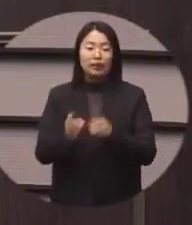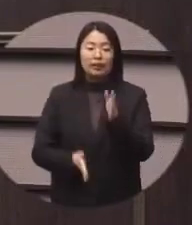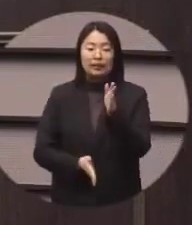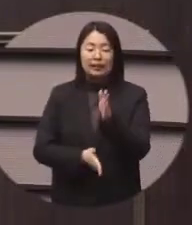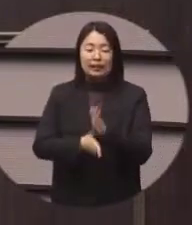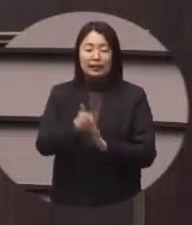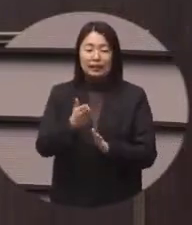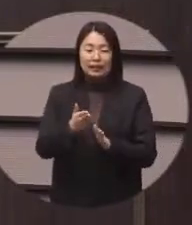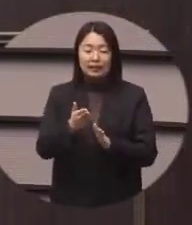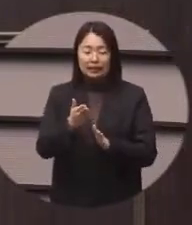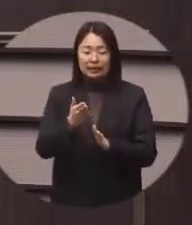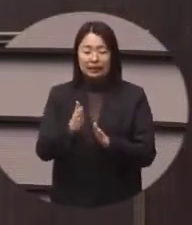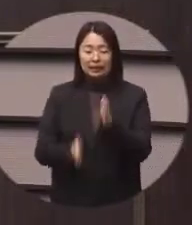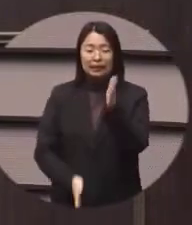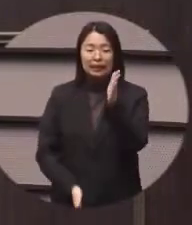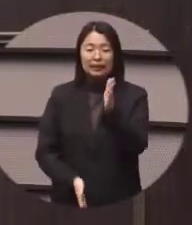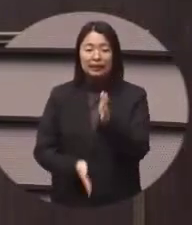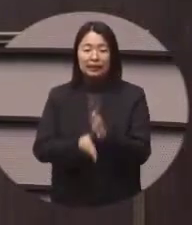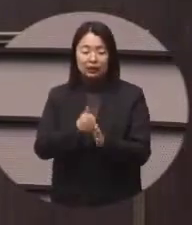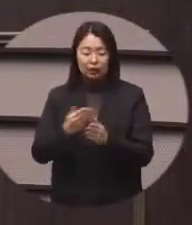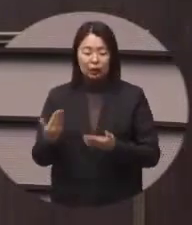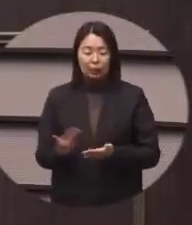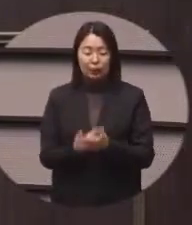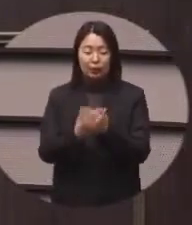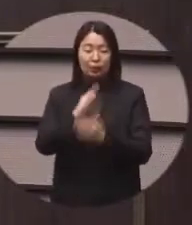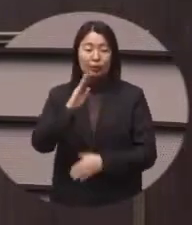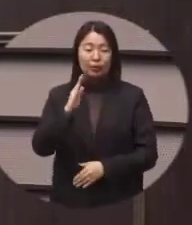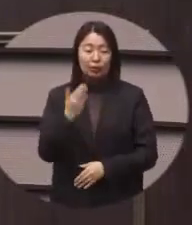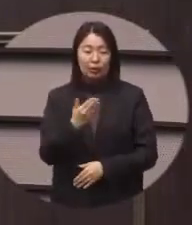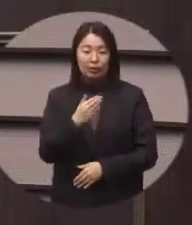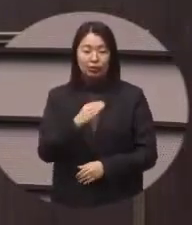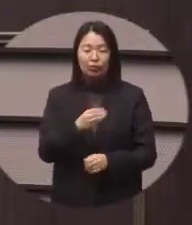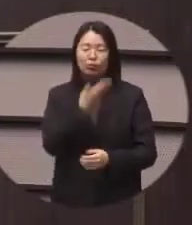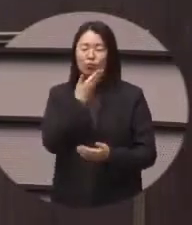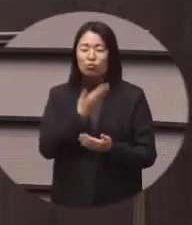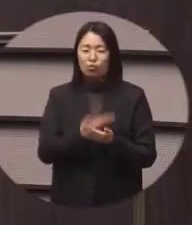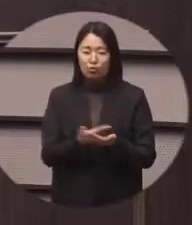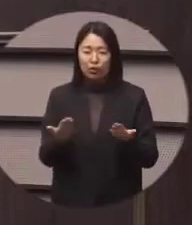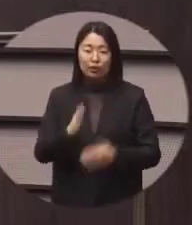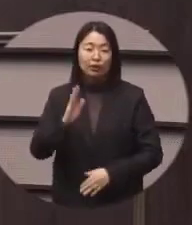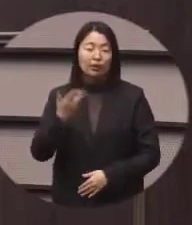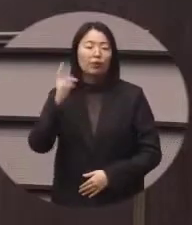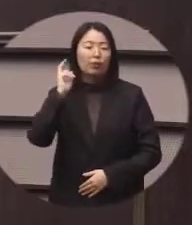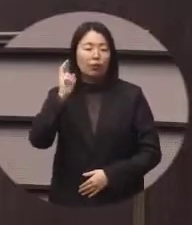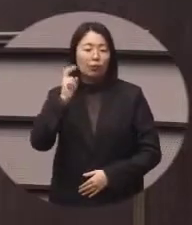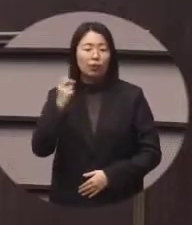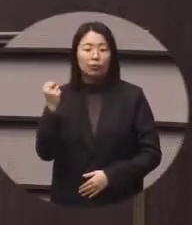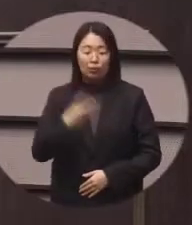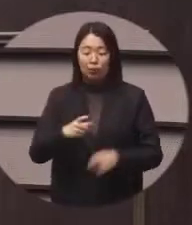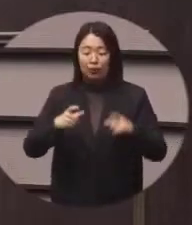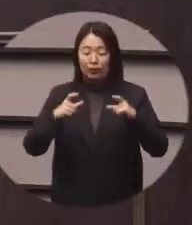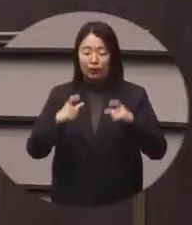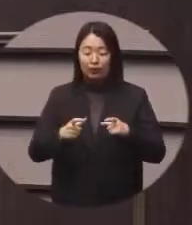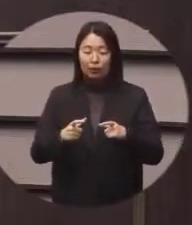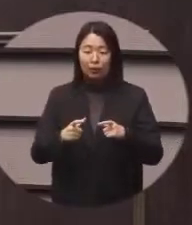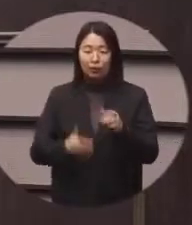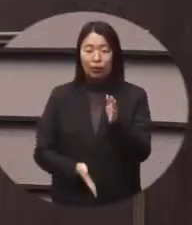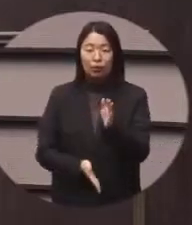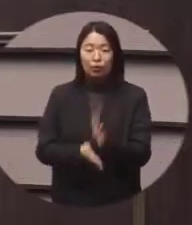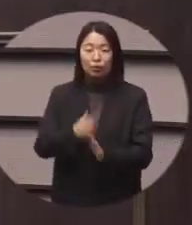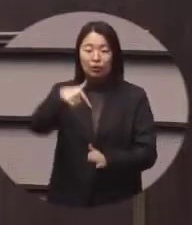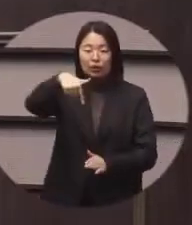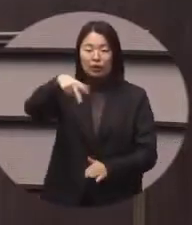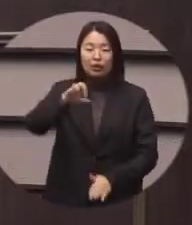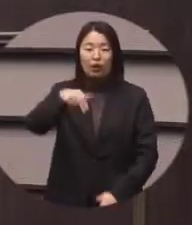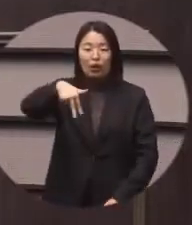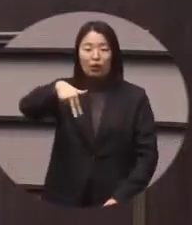정체성을 확립하는 기폭제가 될 것이며 국제 도시로서의 브랜드 가치와 도시 경쟁력을 높일 수 있는 절호의 기회가 될 것이라고